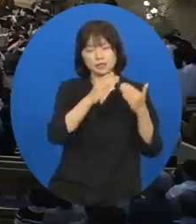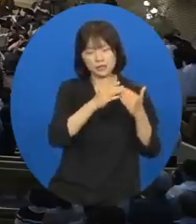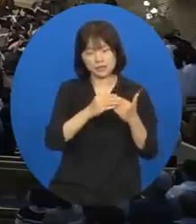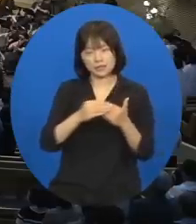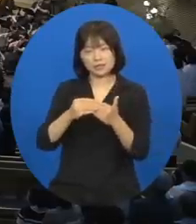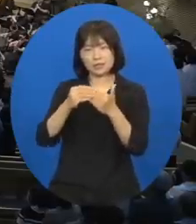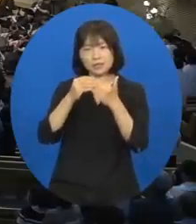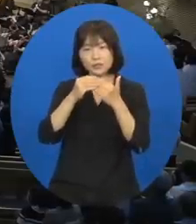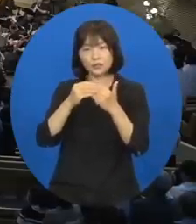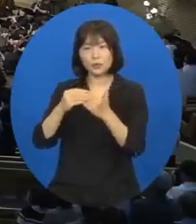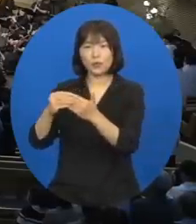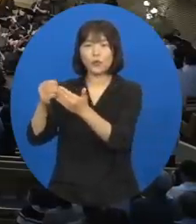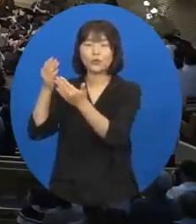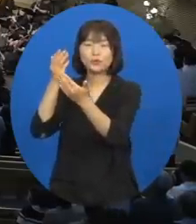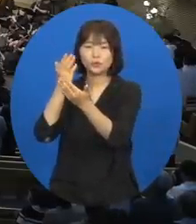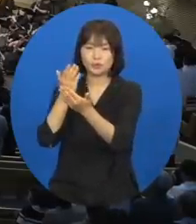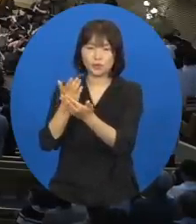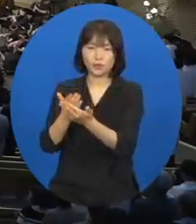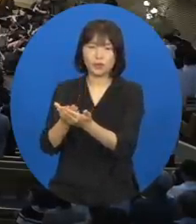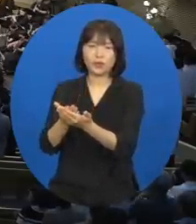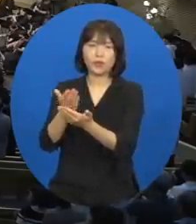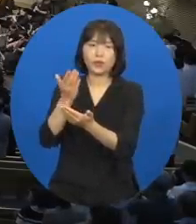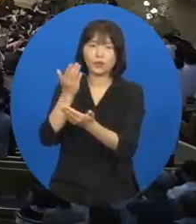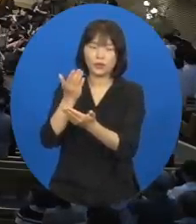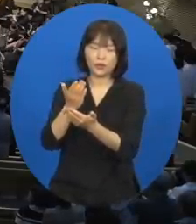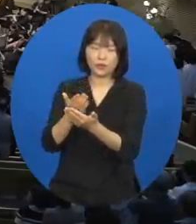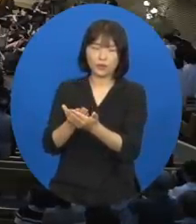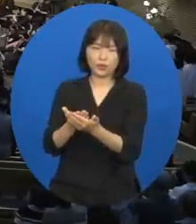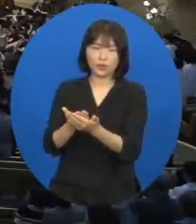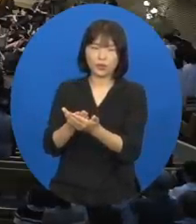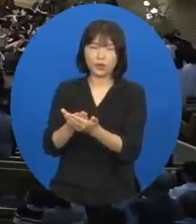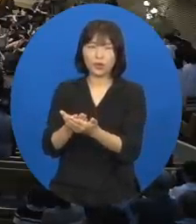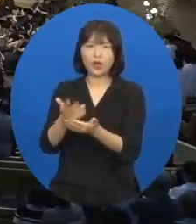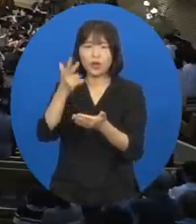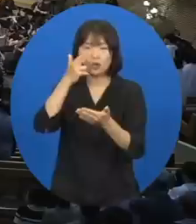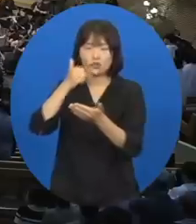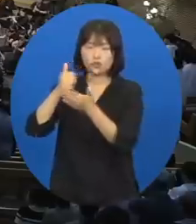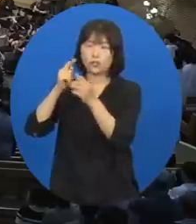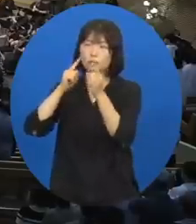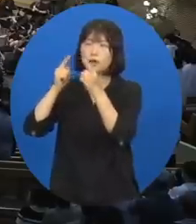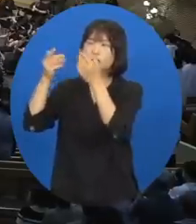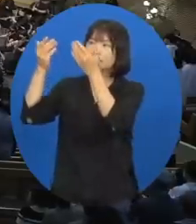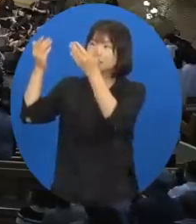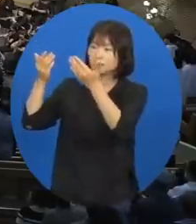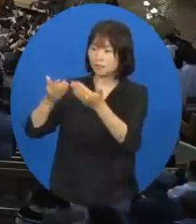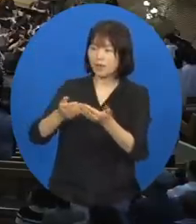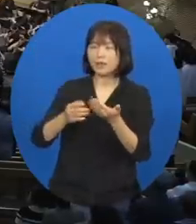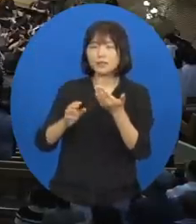나를 이끄소서. 주님 말씀하시면, 주님